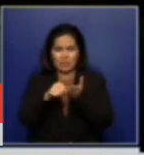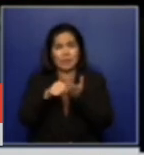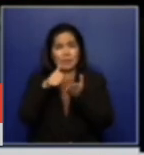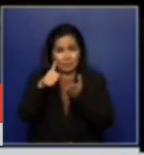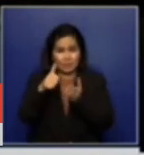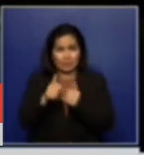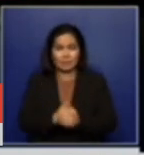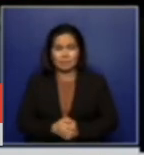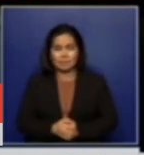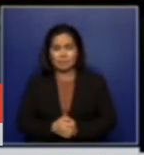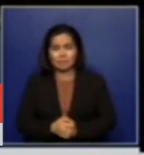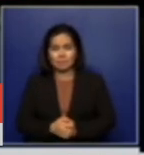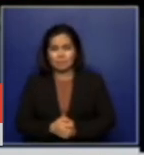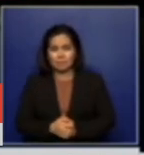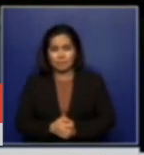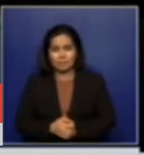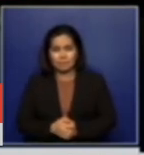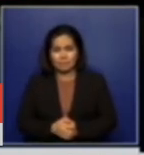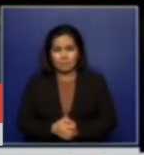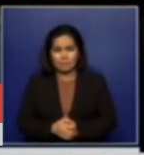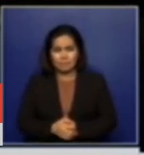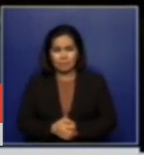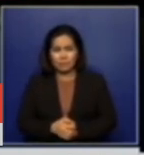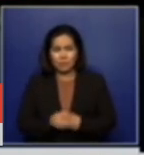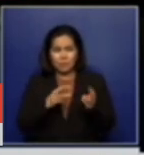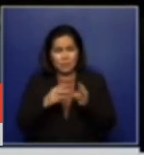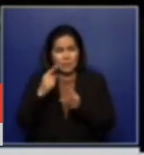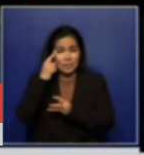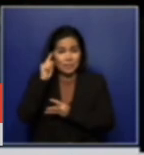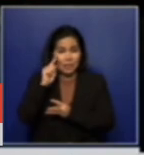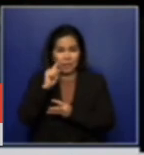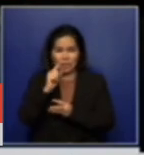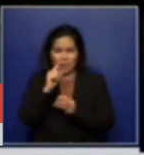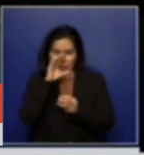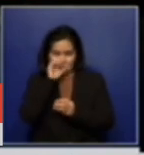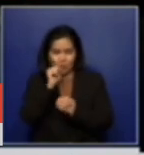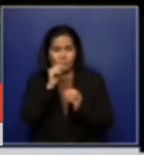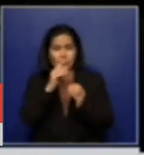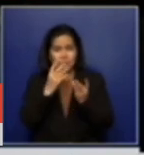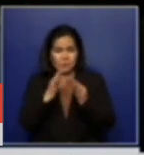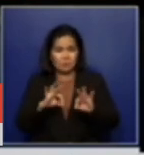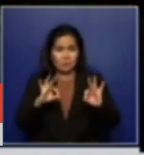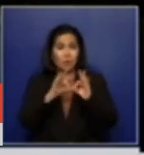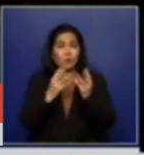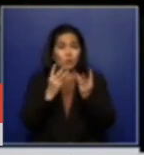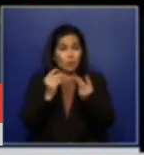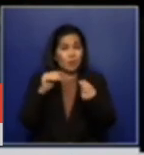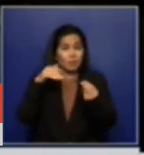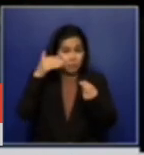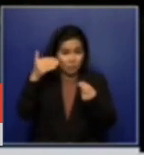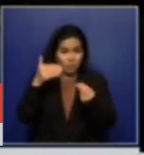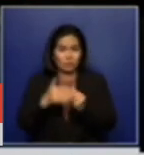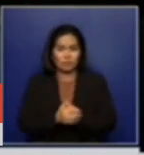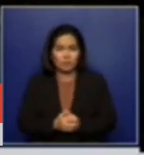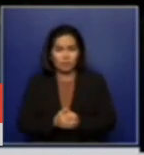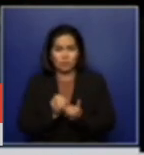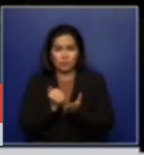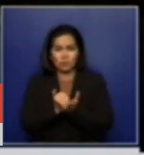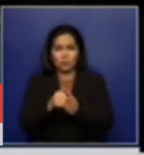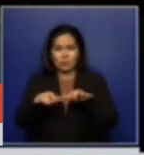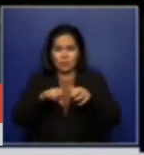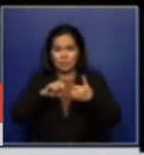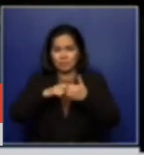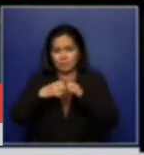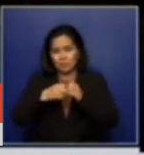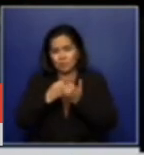ติเราคาดการณ์ในสิ่งที่ดีเอาตัวเลขไว้ก่อนส่วนเมื่อจัดเก็บไปได้ก็ว่ากันอีกทีอันนี้คือสิ่งที่จะแก้ปัญหาให้กับประเทศชาติบ้านเมื